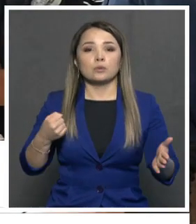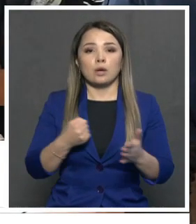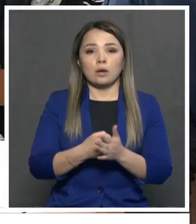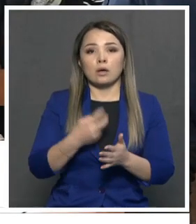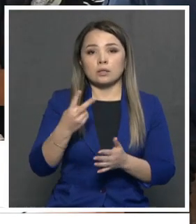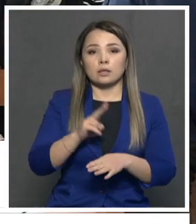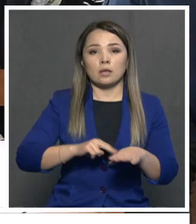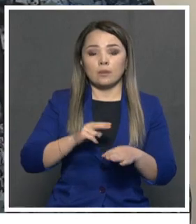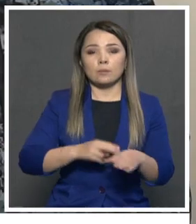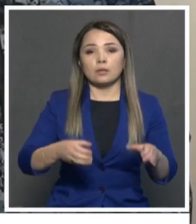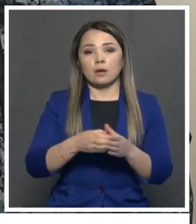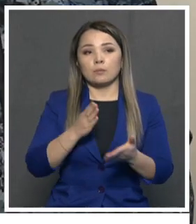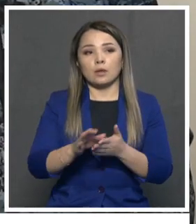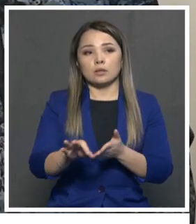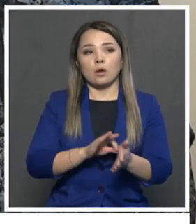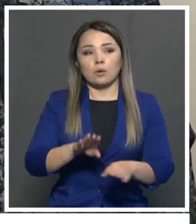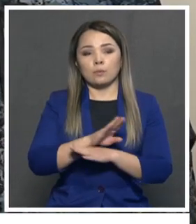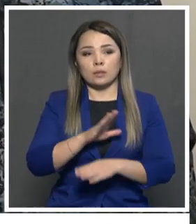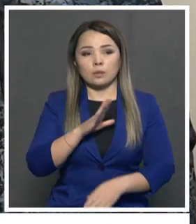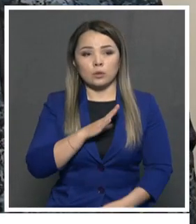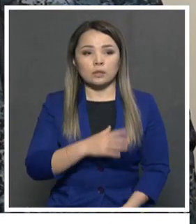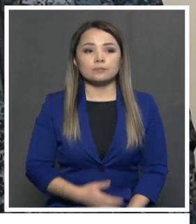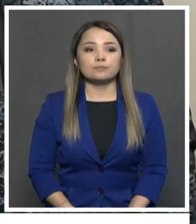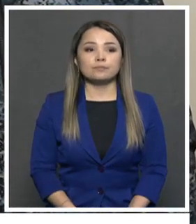екі тәртіп сақшысы оқиға орнында көз жұмды.